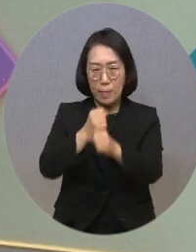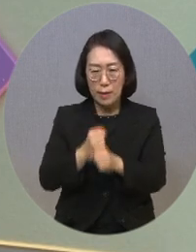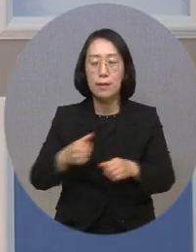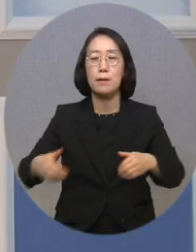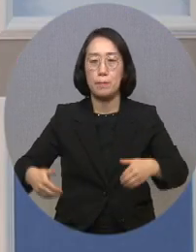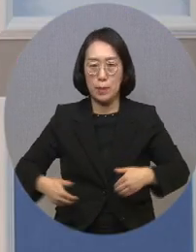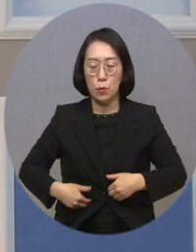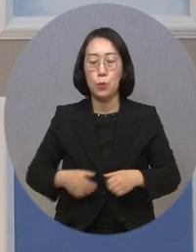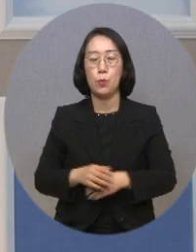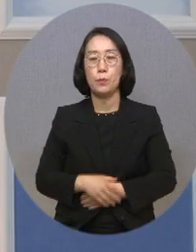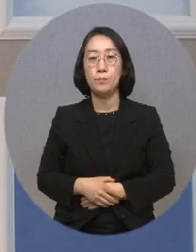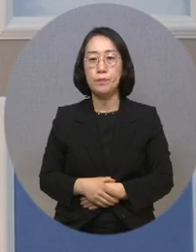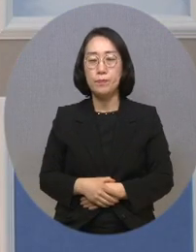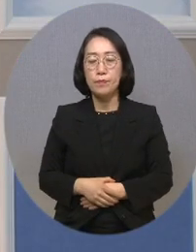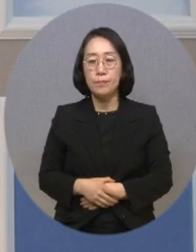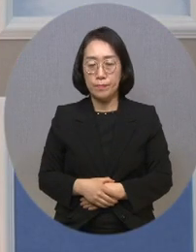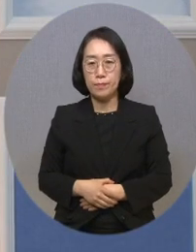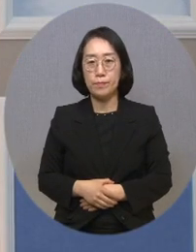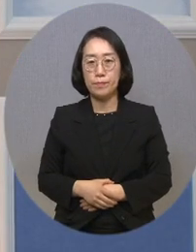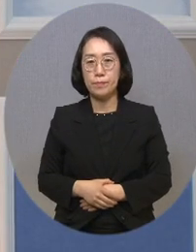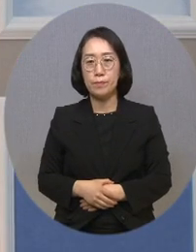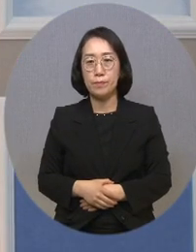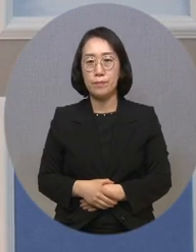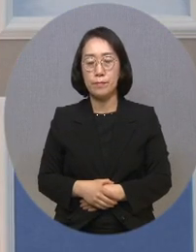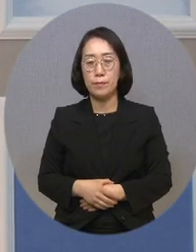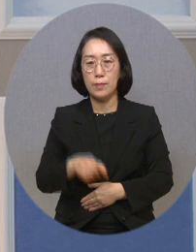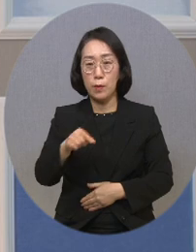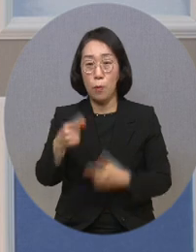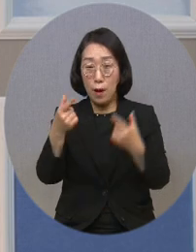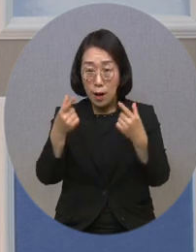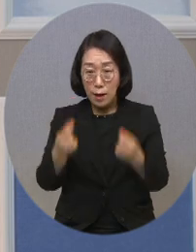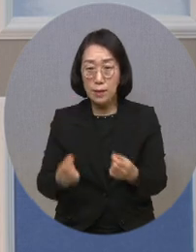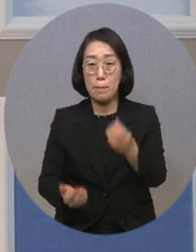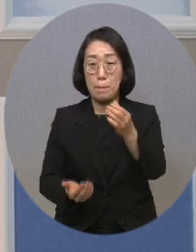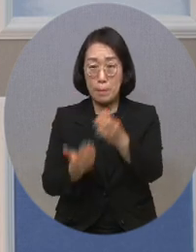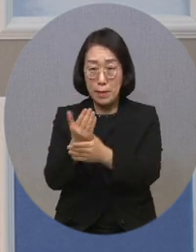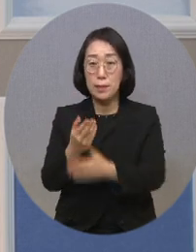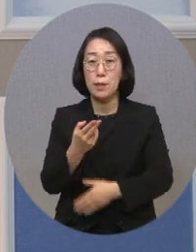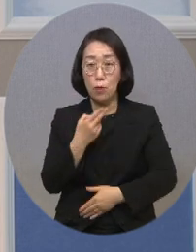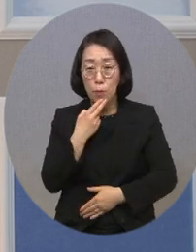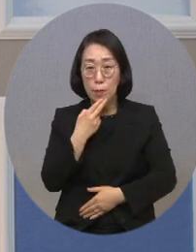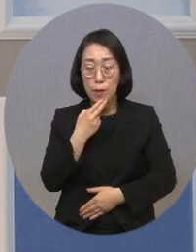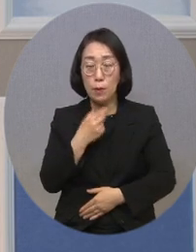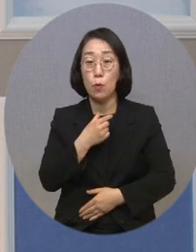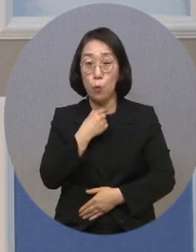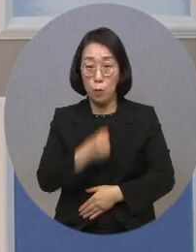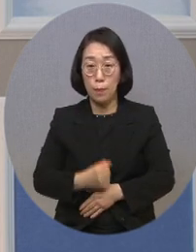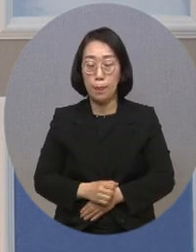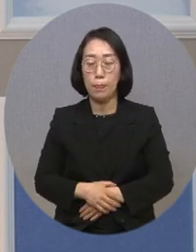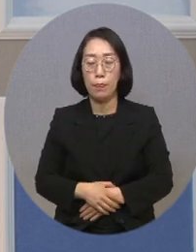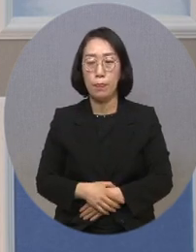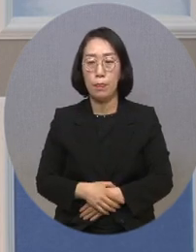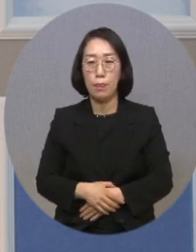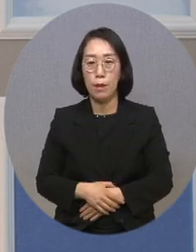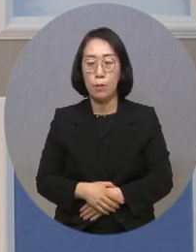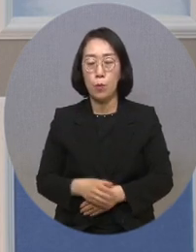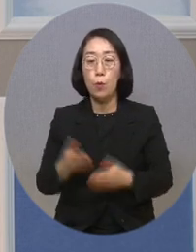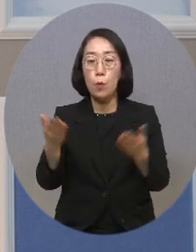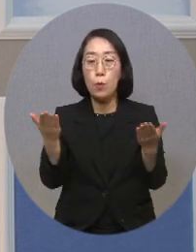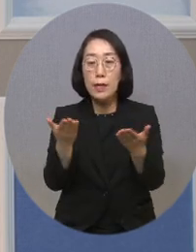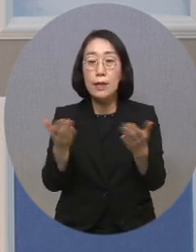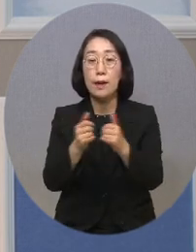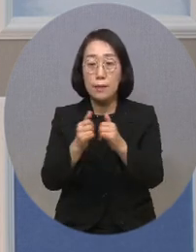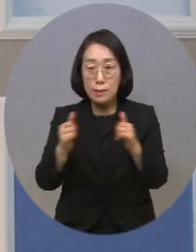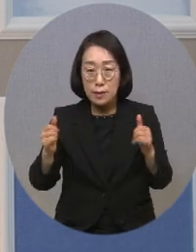감사드립니다. 자, 이번에 위험 사고가 다시는 일어나지 않았으면 좋겠다는 마음으로요. 이번에는 노동자 복지에 대한